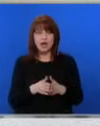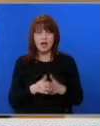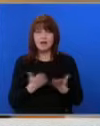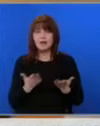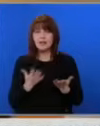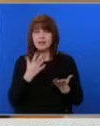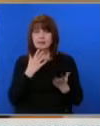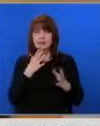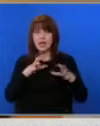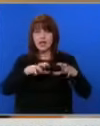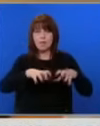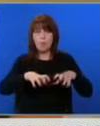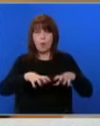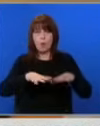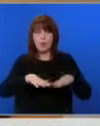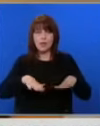покори, кото